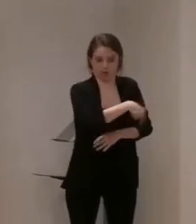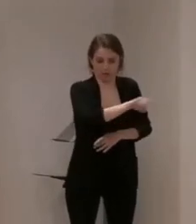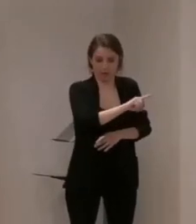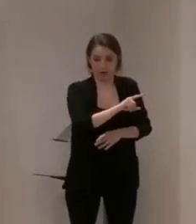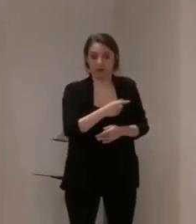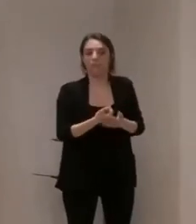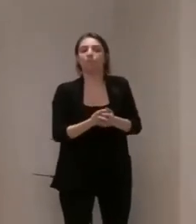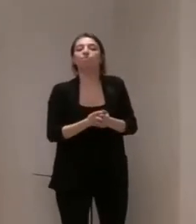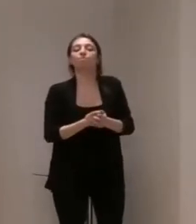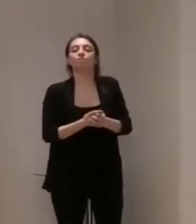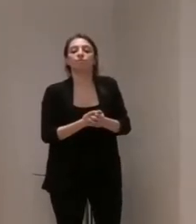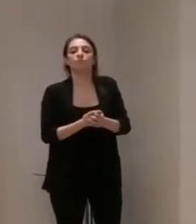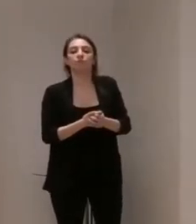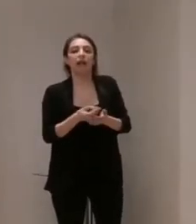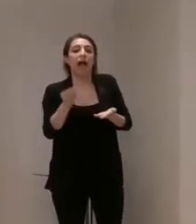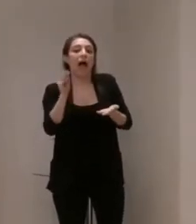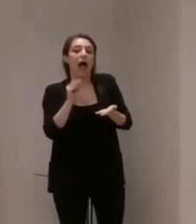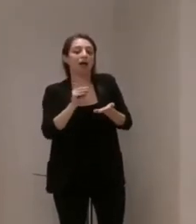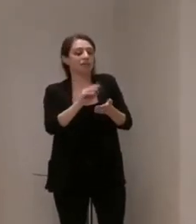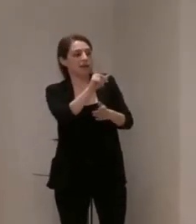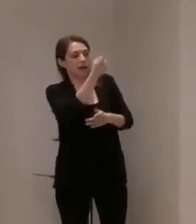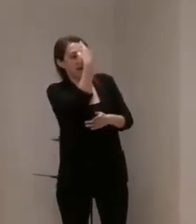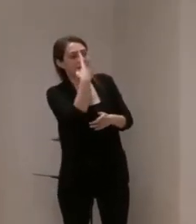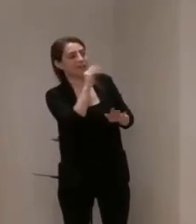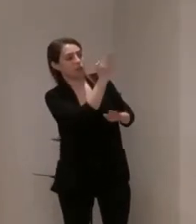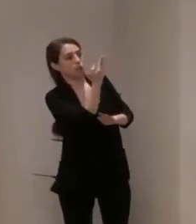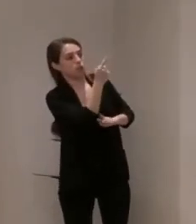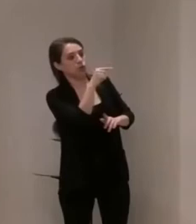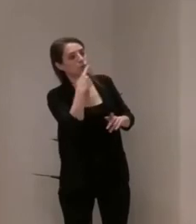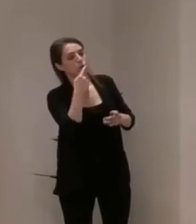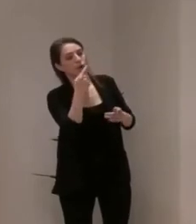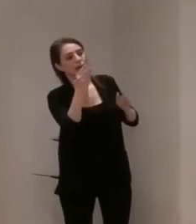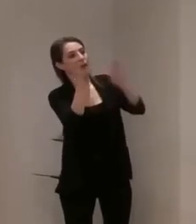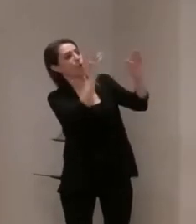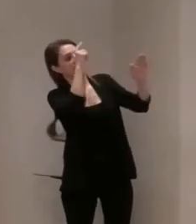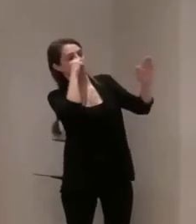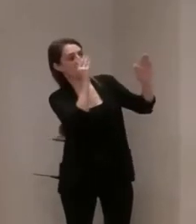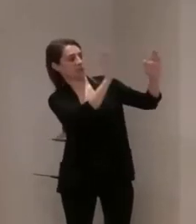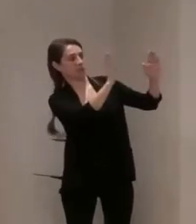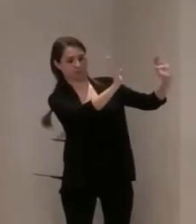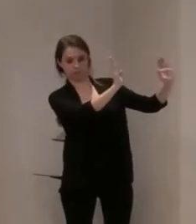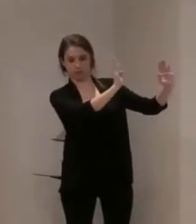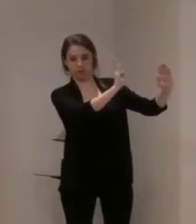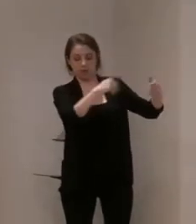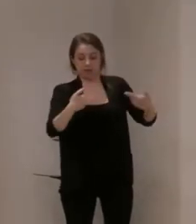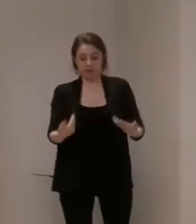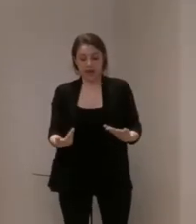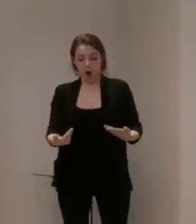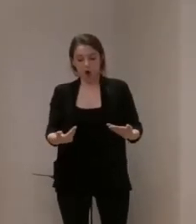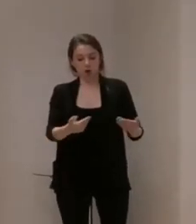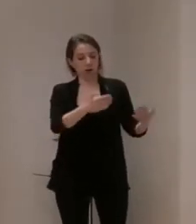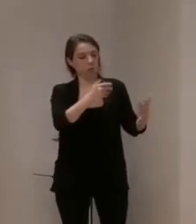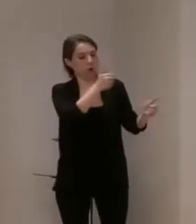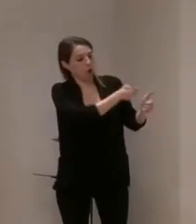Aquesta actitud, de vegades es planteja de dir, no, això és el franquisme, és el franquisme i ara segueix